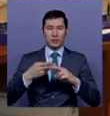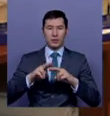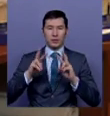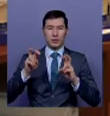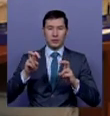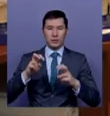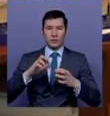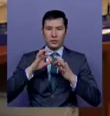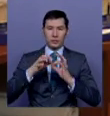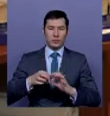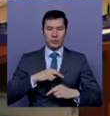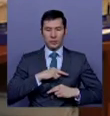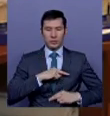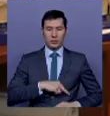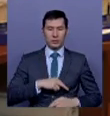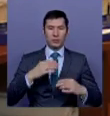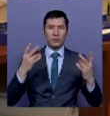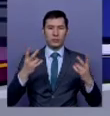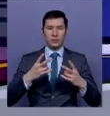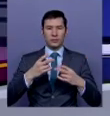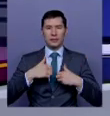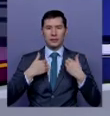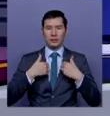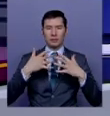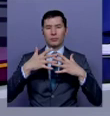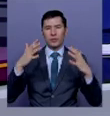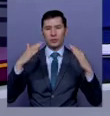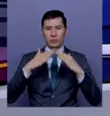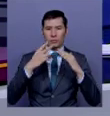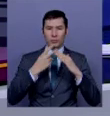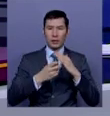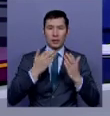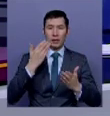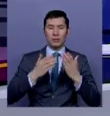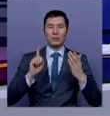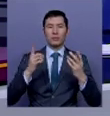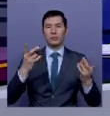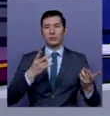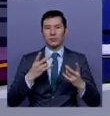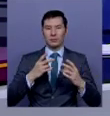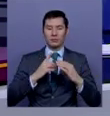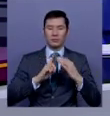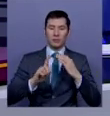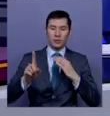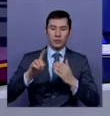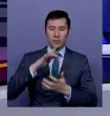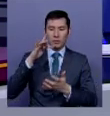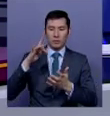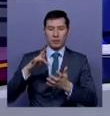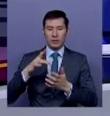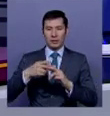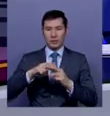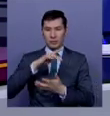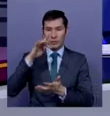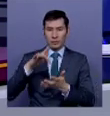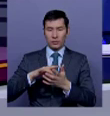соны тыныш үйде отыру керек үйде болмаса жаңағы әйтеуір қалай да сол қаладан сыртқа шықпау керек қой